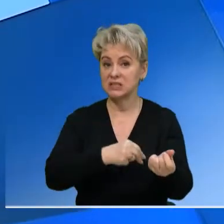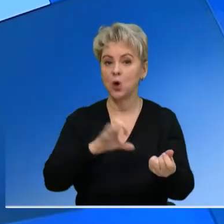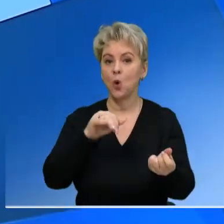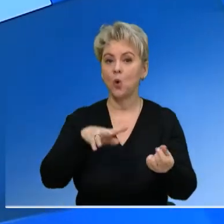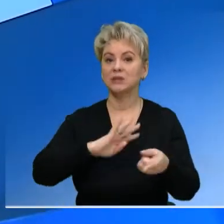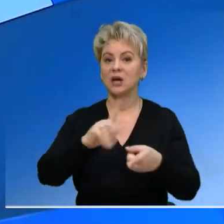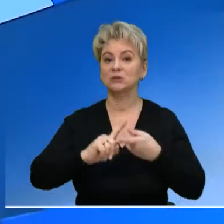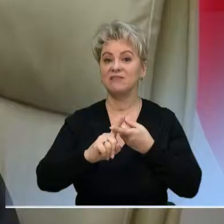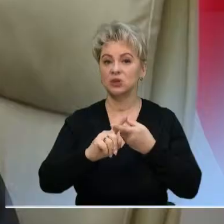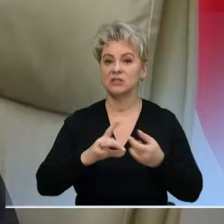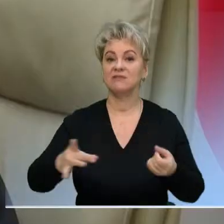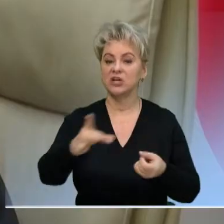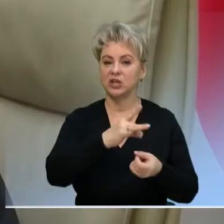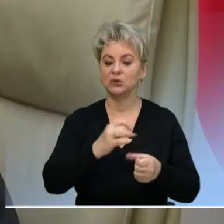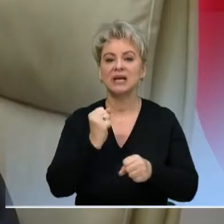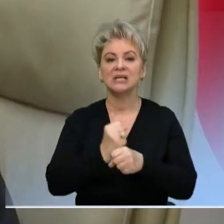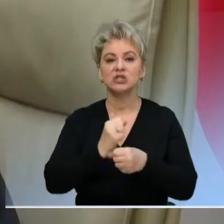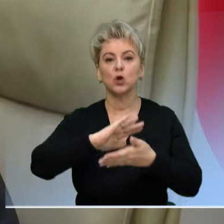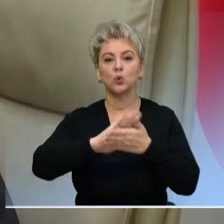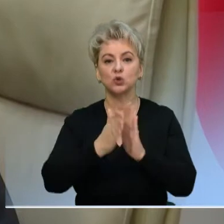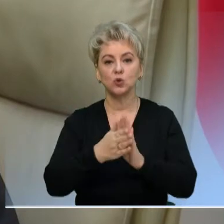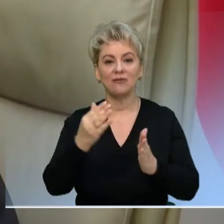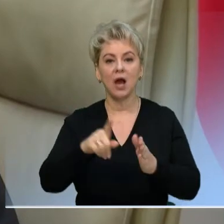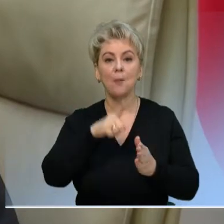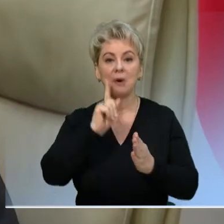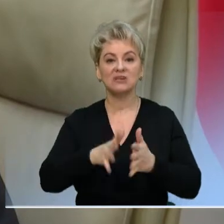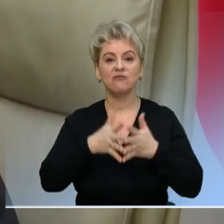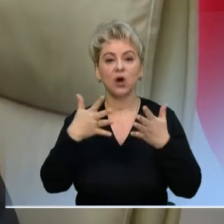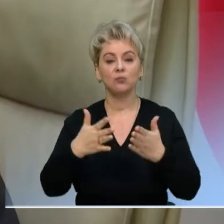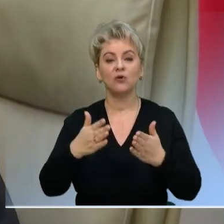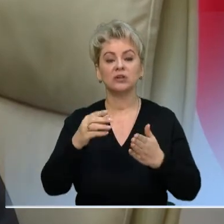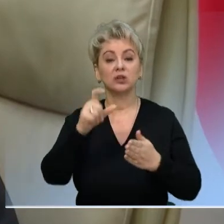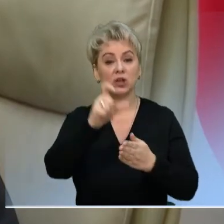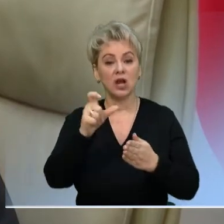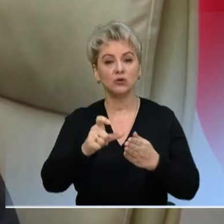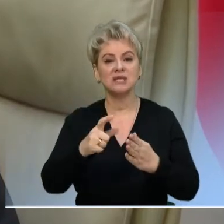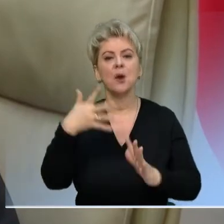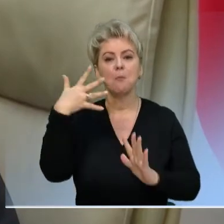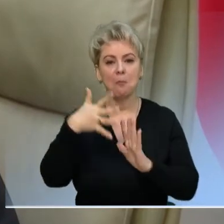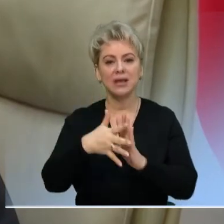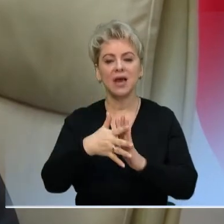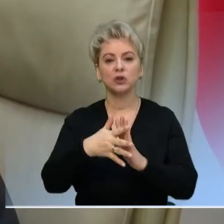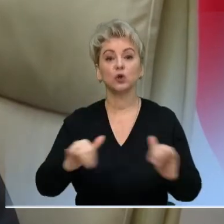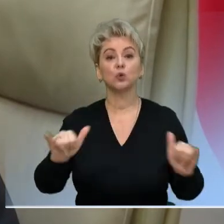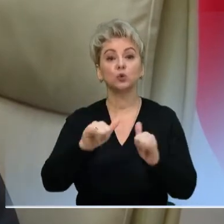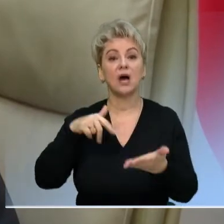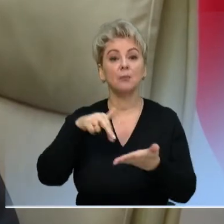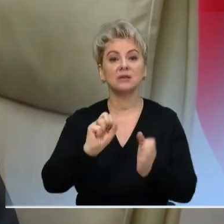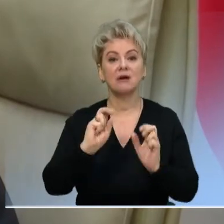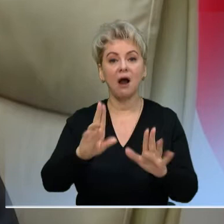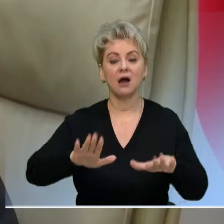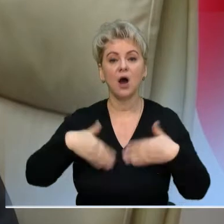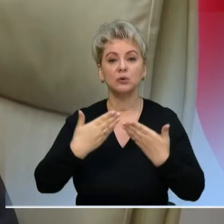от коронавируса в регионе. Создание условий максимально комфортных для людей, понятных, куда пройти,